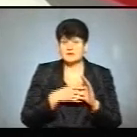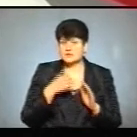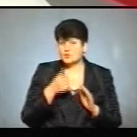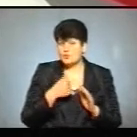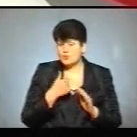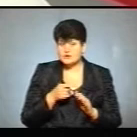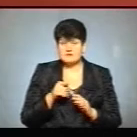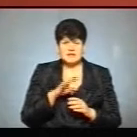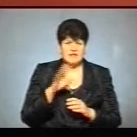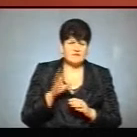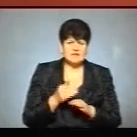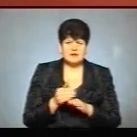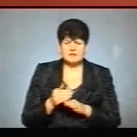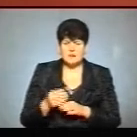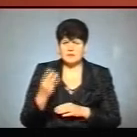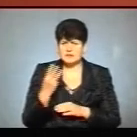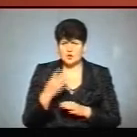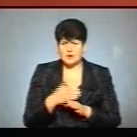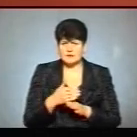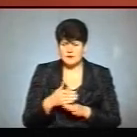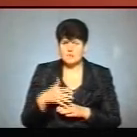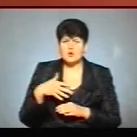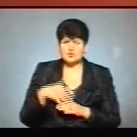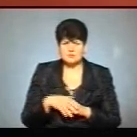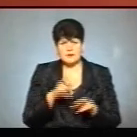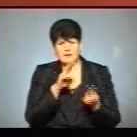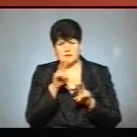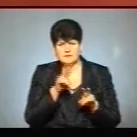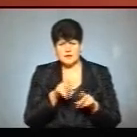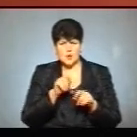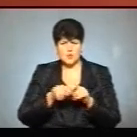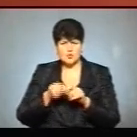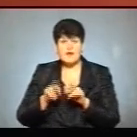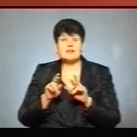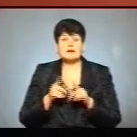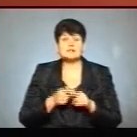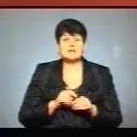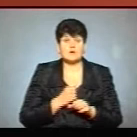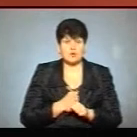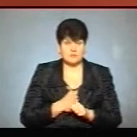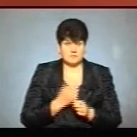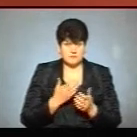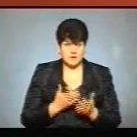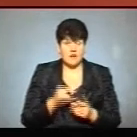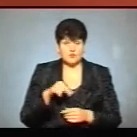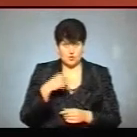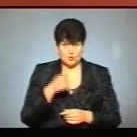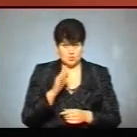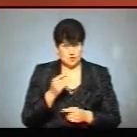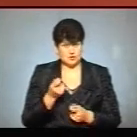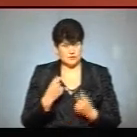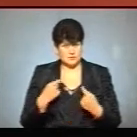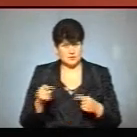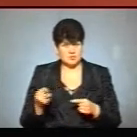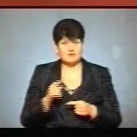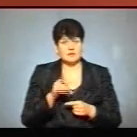майже на всіх етапах, на трьох етапах розуміли, дивилися, контролювали, як це все відбувається. В цьому році буде трохи інакше.